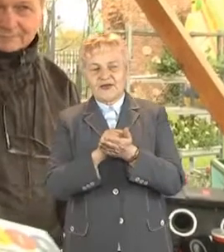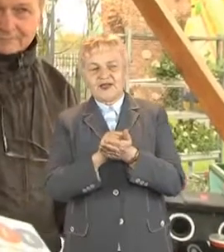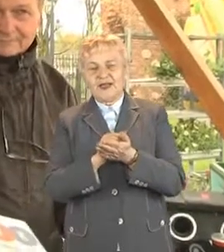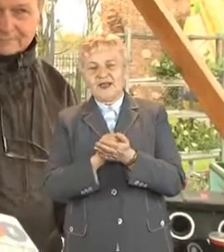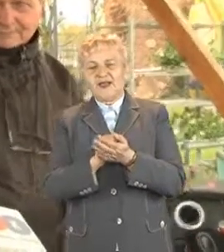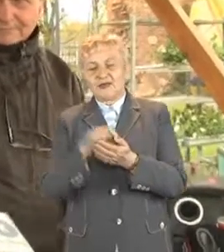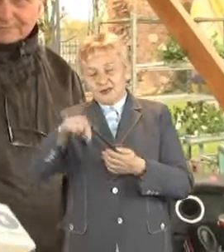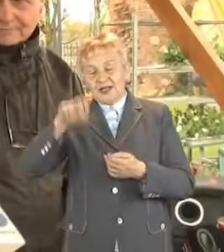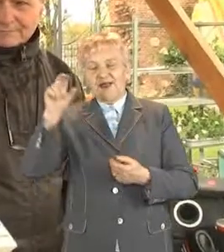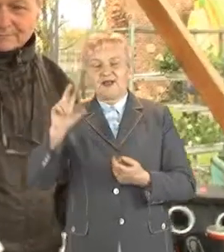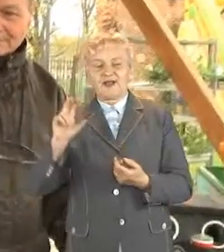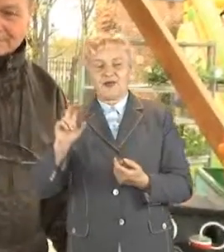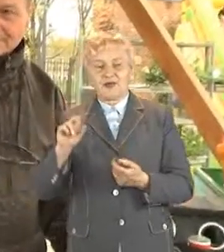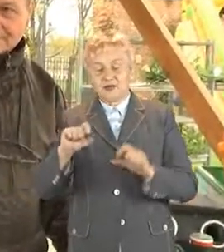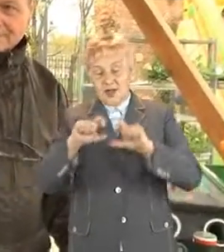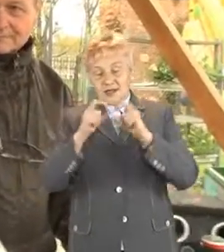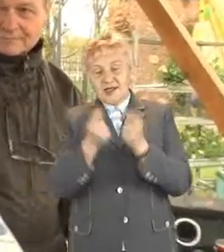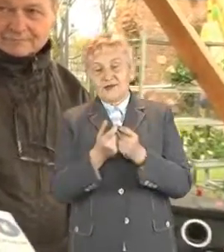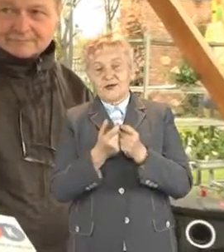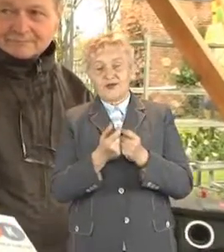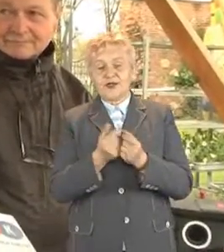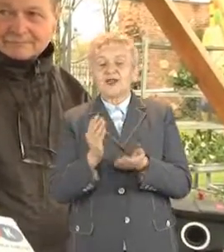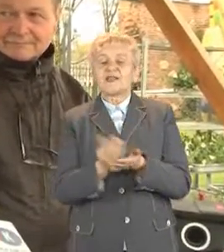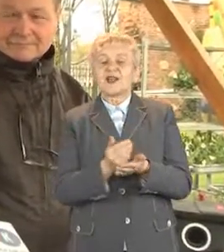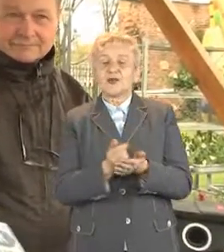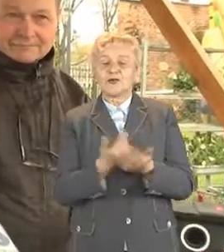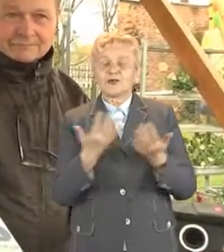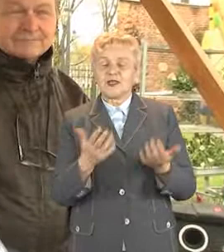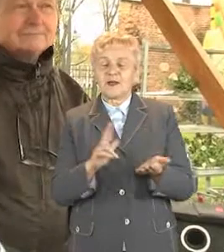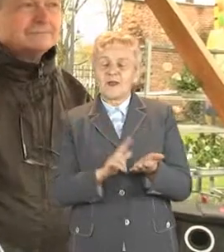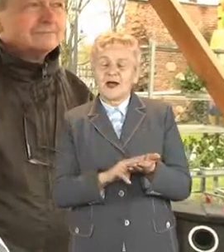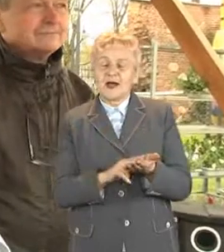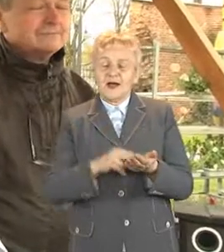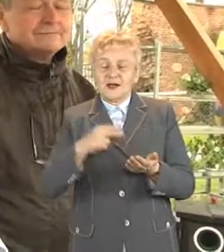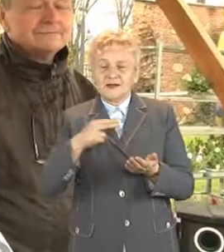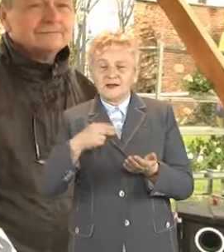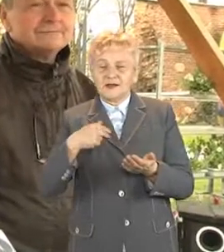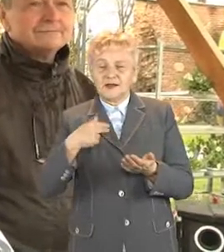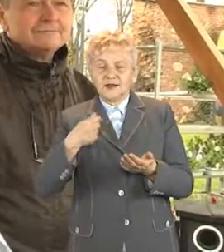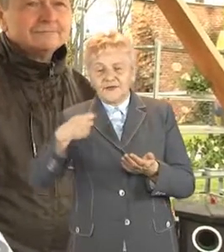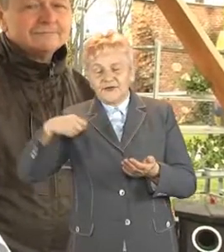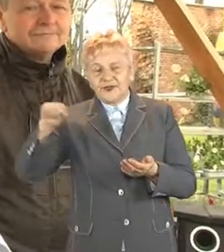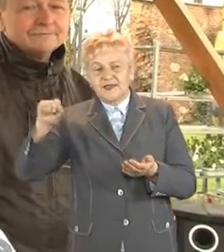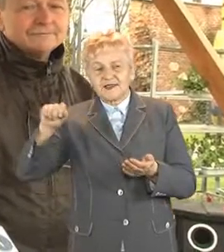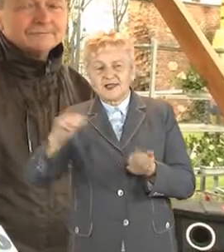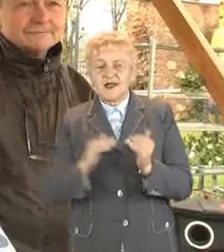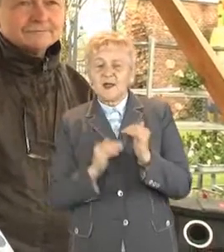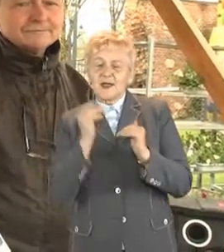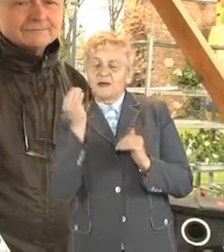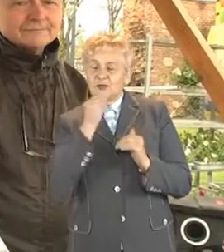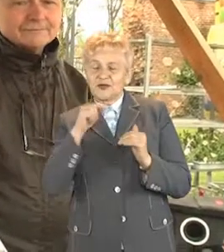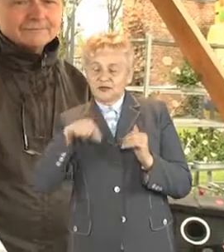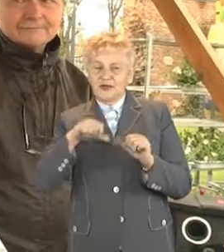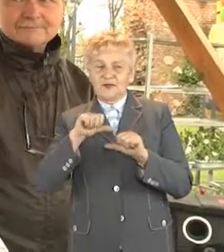Cały dochód ze sprzedaży tych wyrobów będzie przeznaczony na integrację społeczną, między innymi na wyjazd nad morze w tym